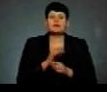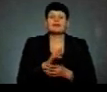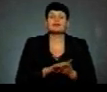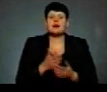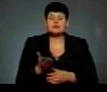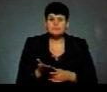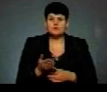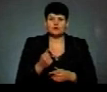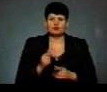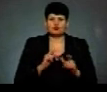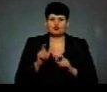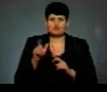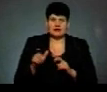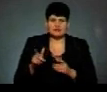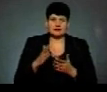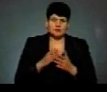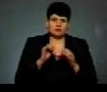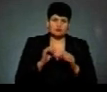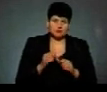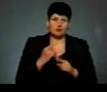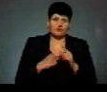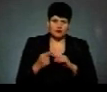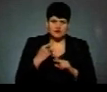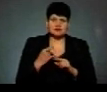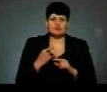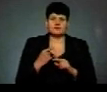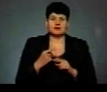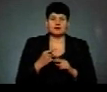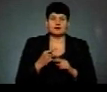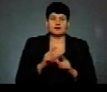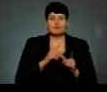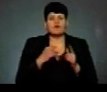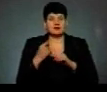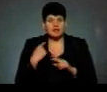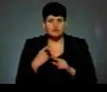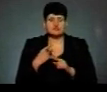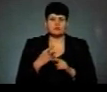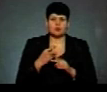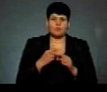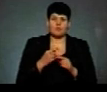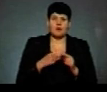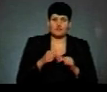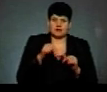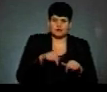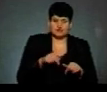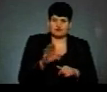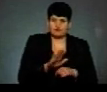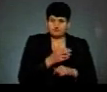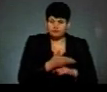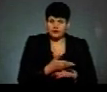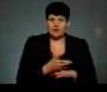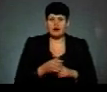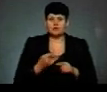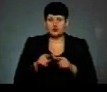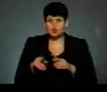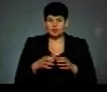Тому, як правило, студенти, які мають нагоду вертатися, вони вертаються, відкривають візу і поновляються вже з вересня. Але, зокрема, для тої групи студентів було